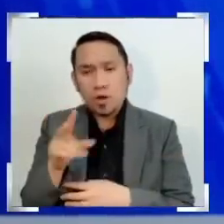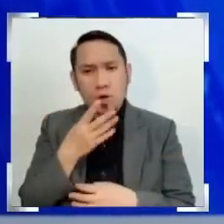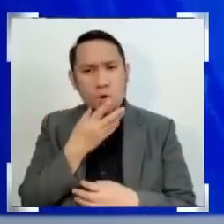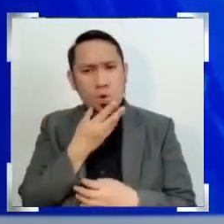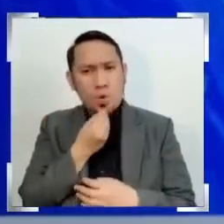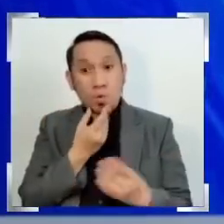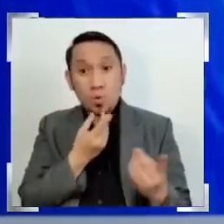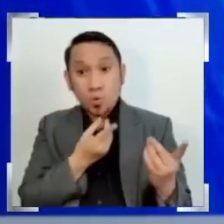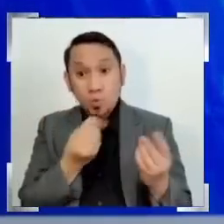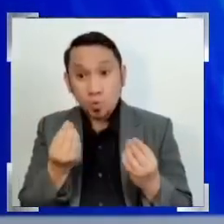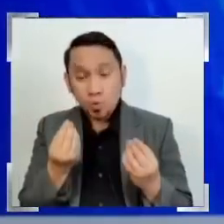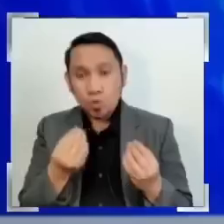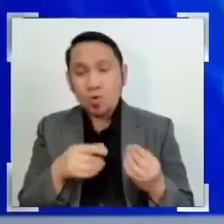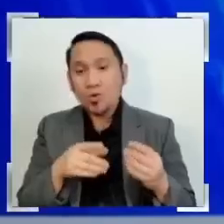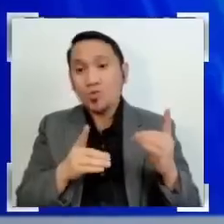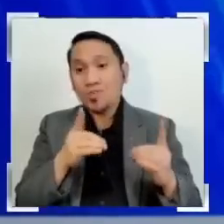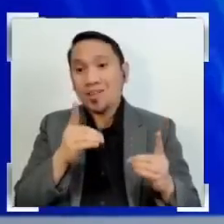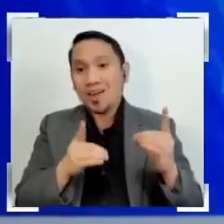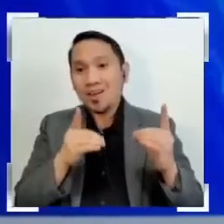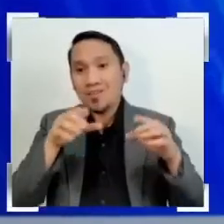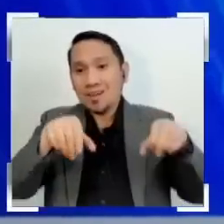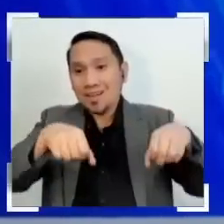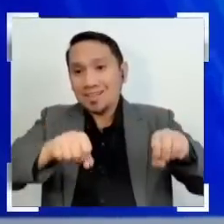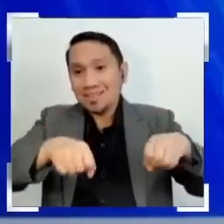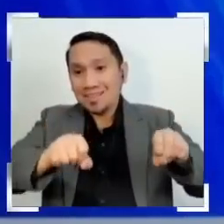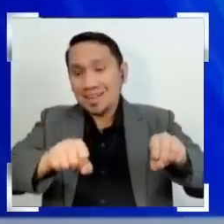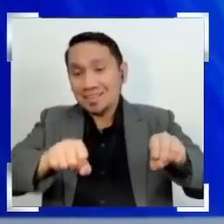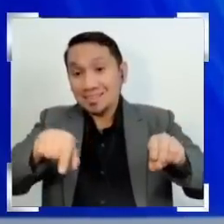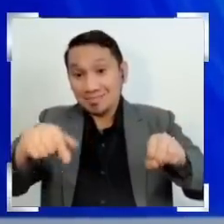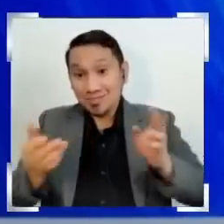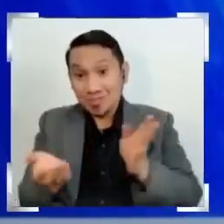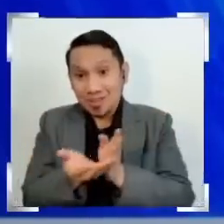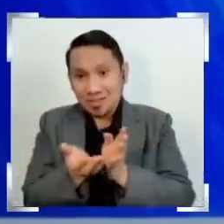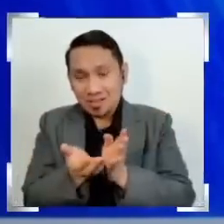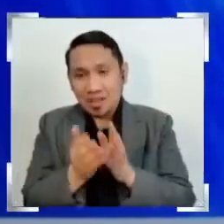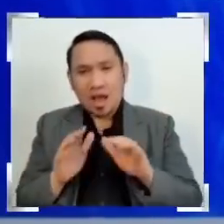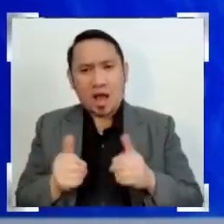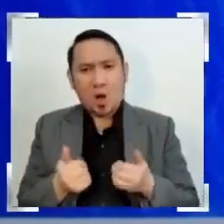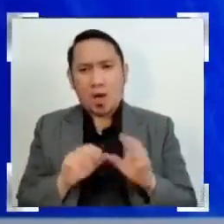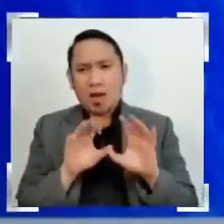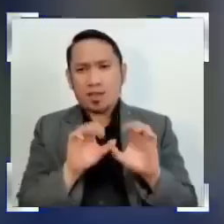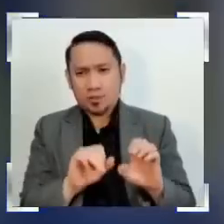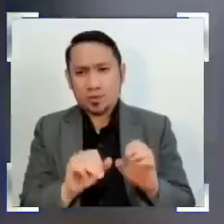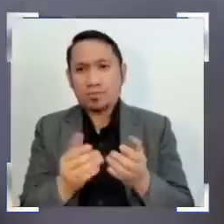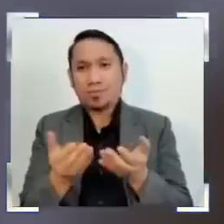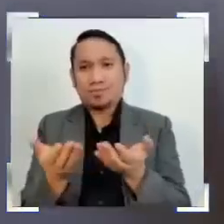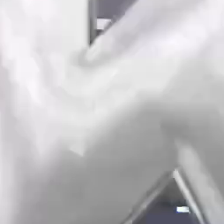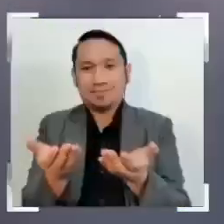tricycle na sinakyan niya pa uwi. Kung paano siya naaresto sa pagsaksi ni James Agustin.